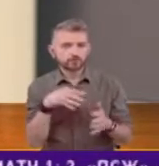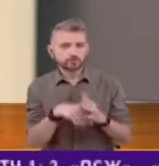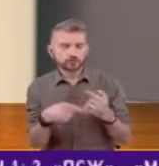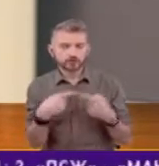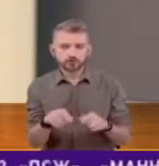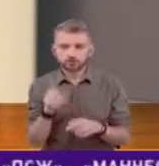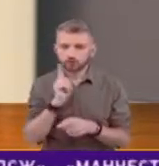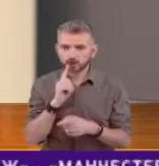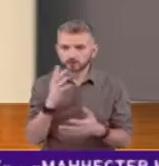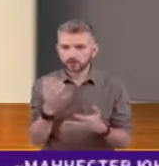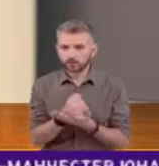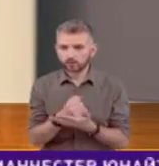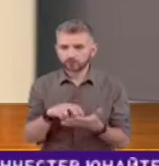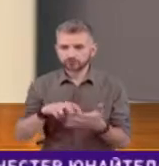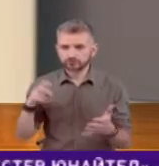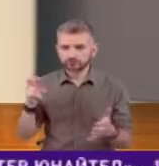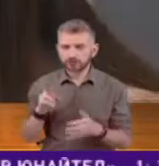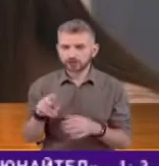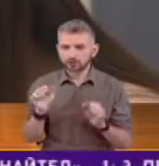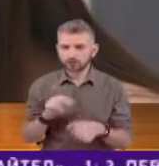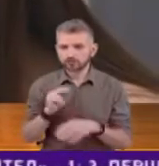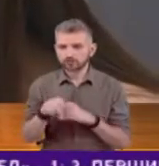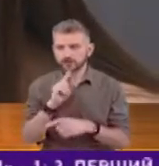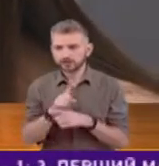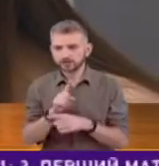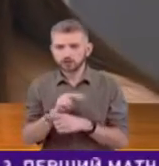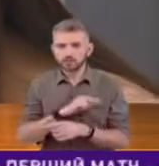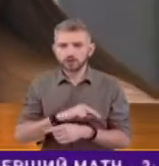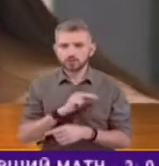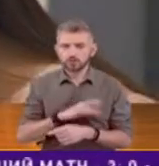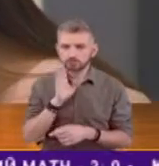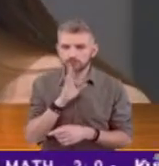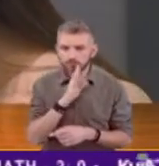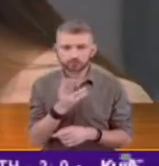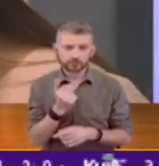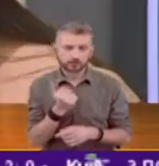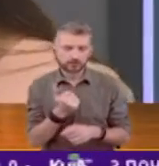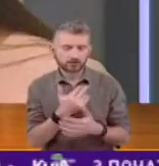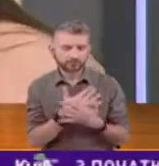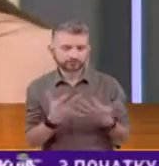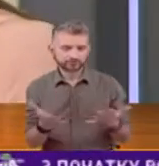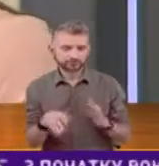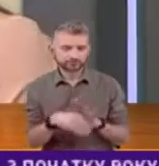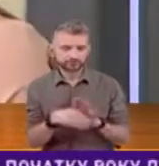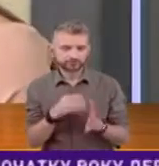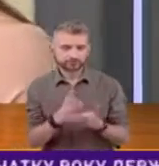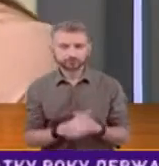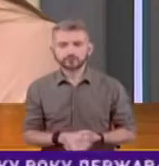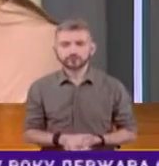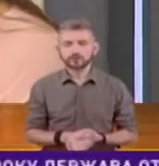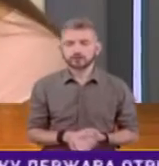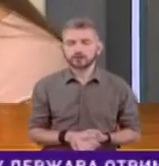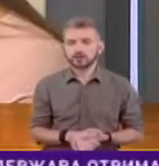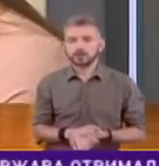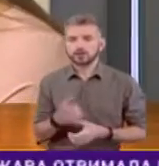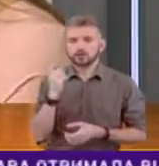Поки що просто знаходять лазівки, як це можна, через сестру, через працюючу маму, через механізми, які є. Через механізми, так, які є.